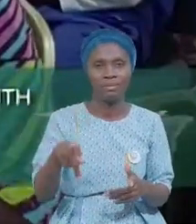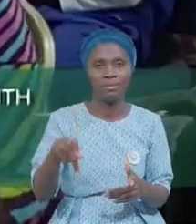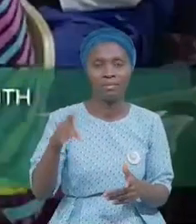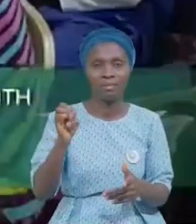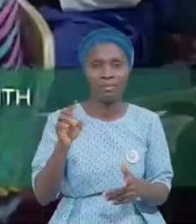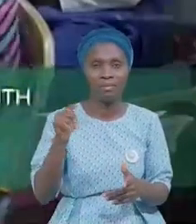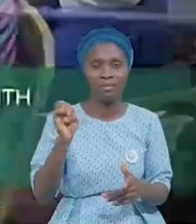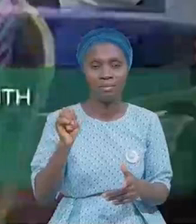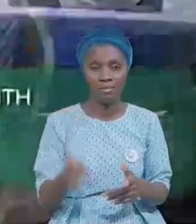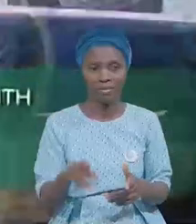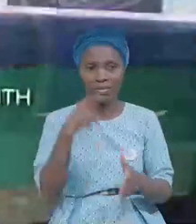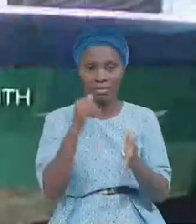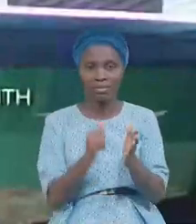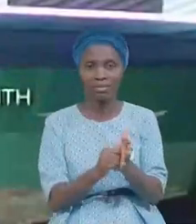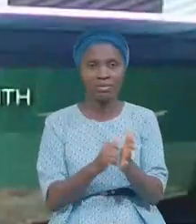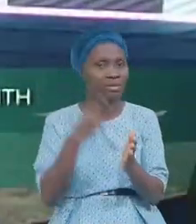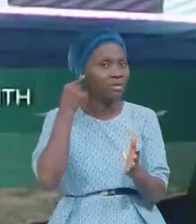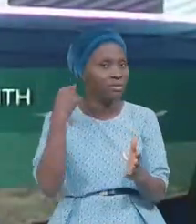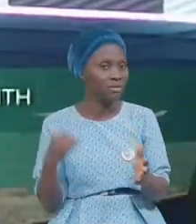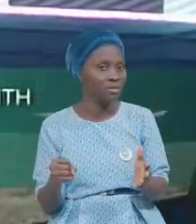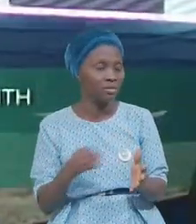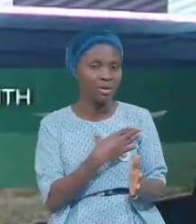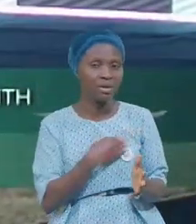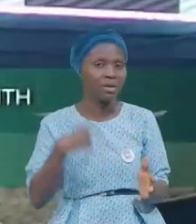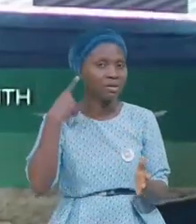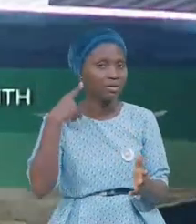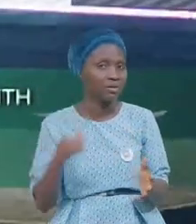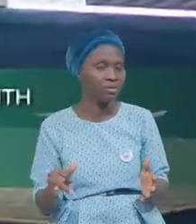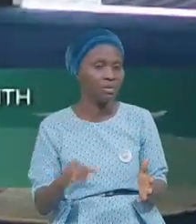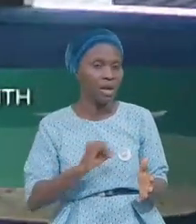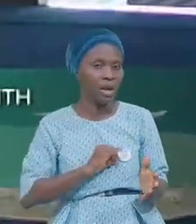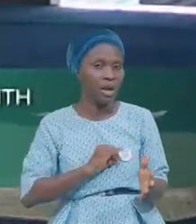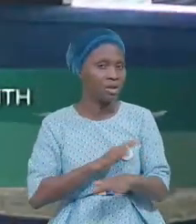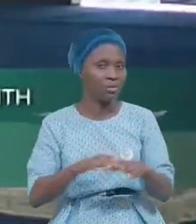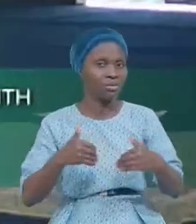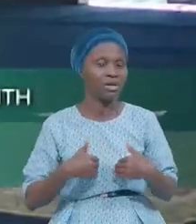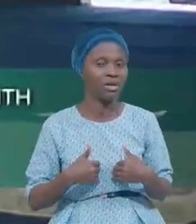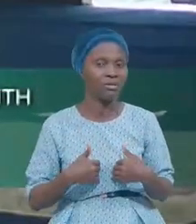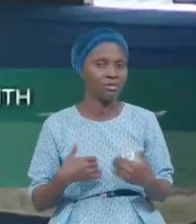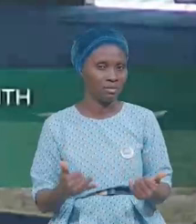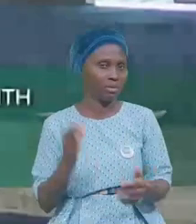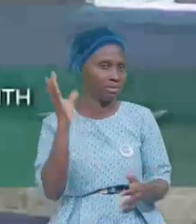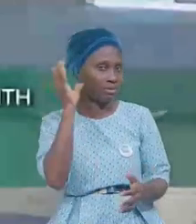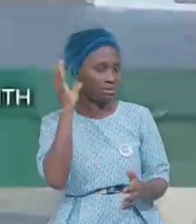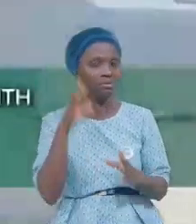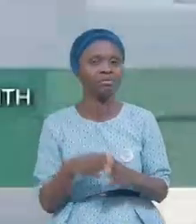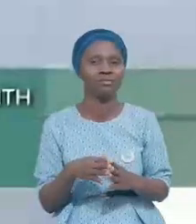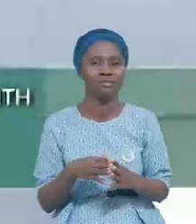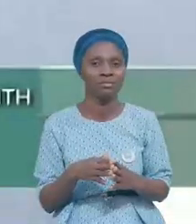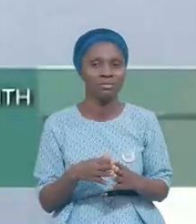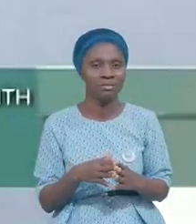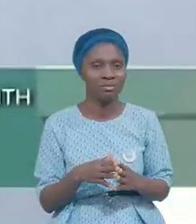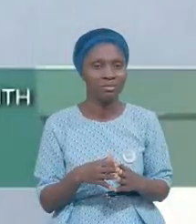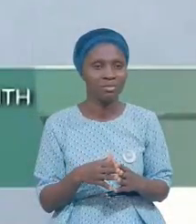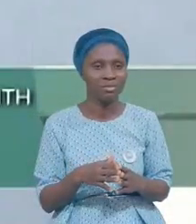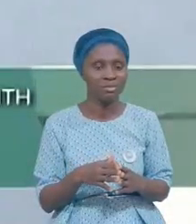Alors Pierre lui dit, je n'ai ni argent ni or. Attendez. Nous pensons que nous n'avons pas l'or et l'argent et que c'est terminé